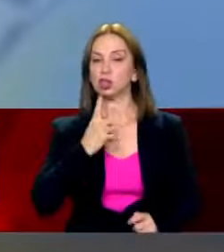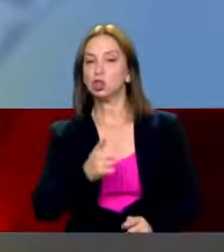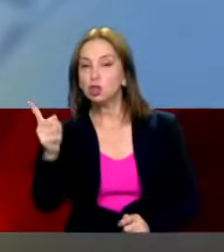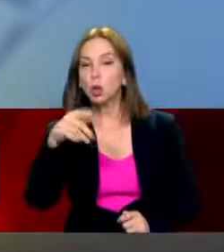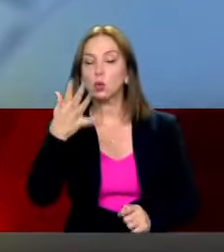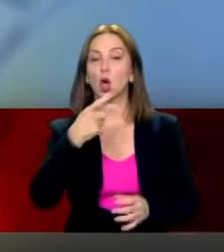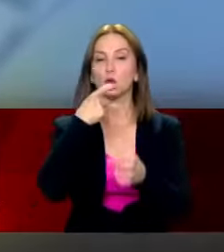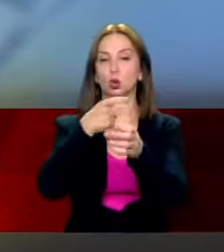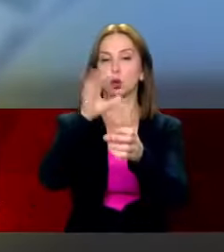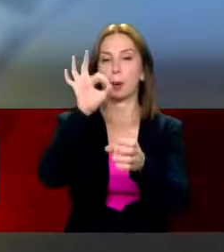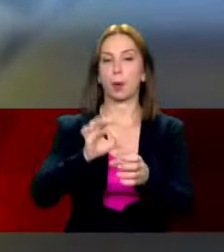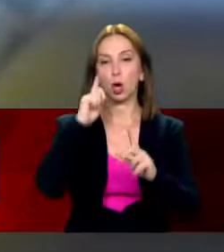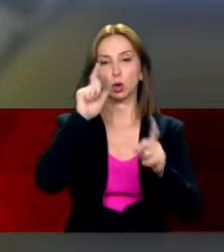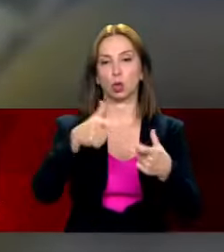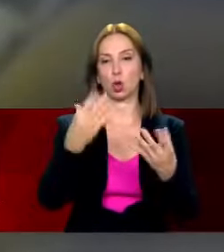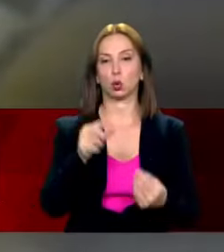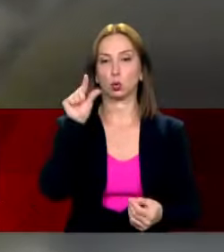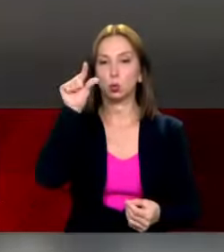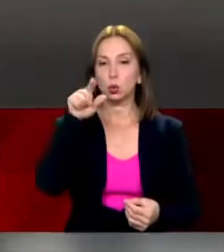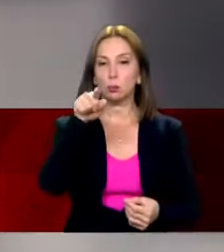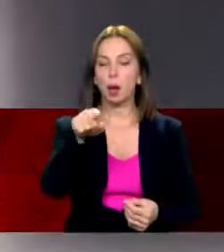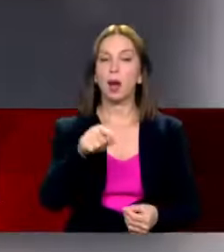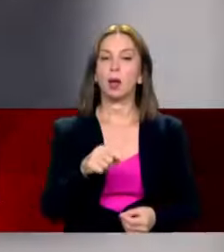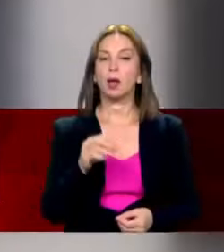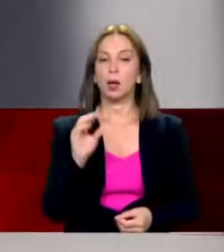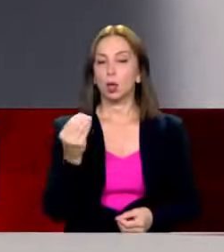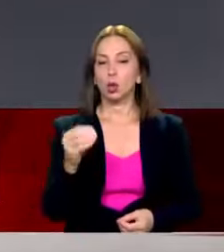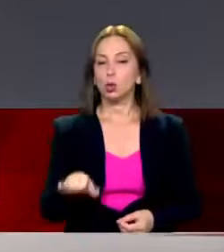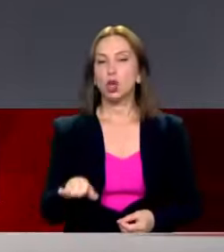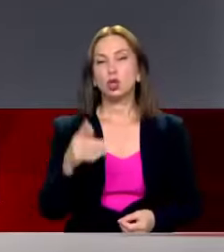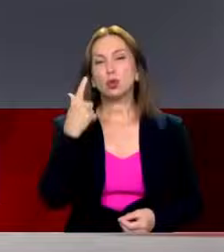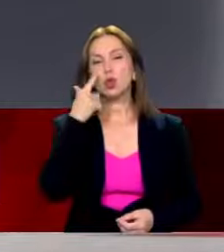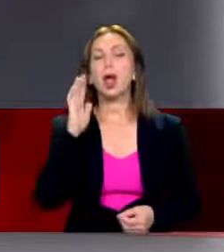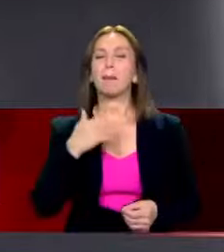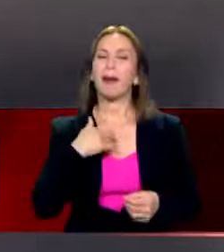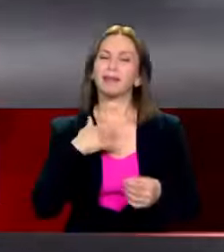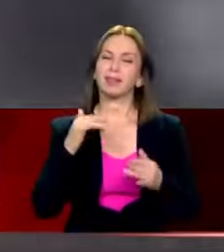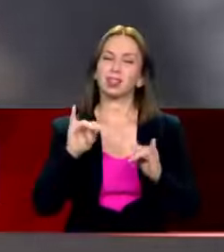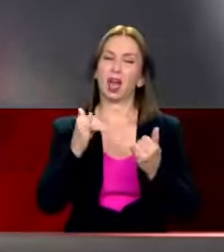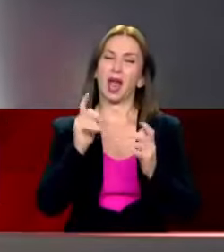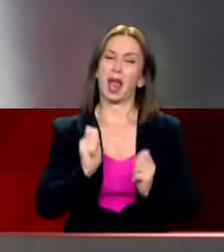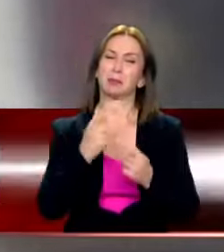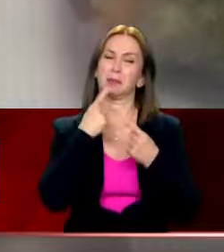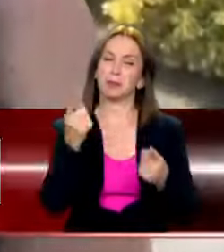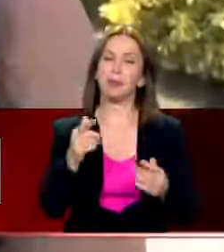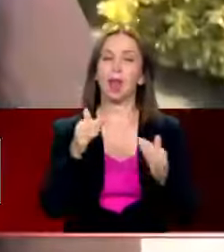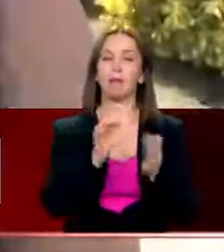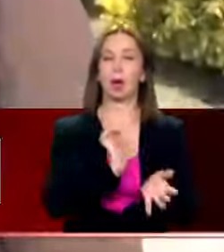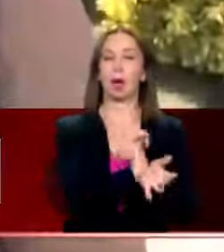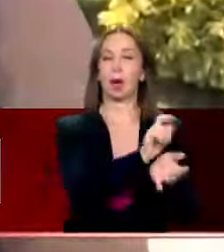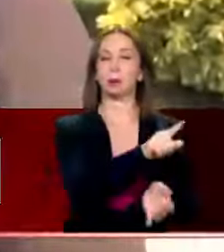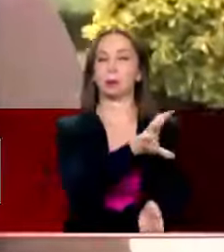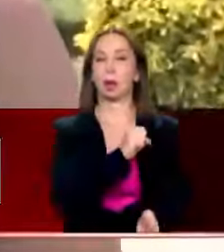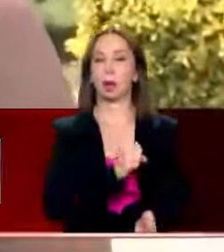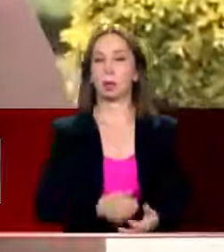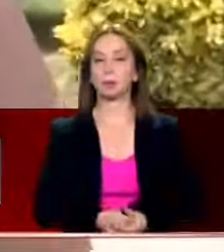soruşturma başladı. Gözaltına alınan şüpheli, çocuğumu göstermiyordu, mizah amaçlı yaptım dedi. Ev hapsi cezası aldı. Böyle